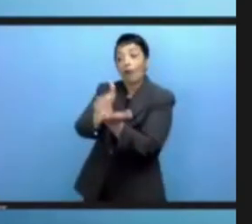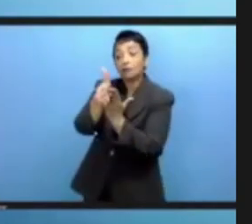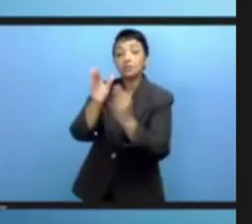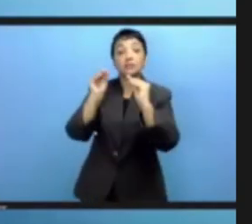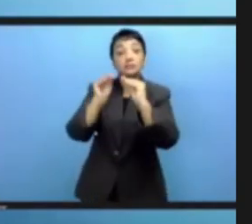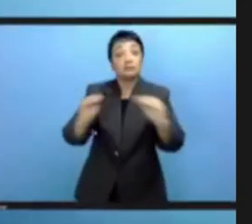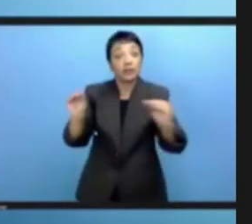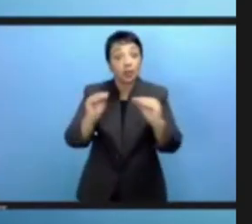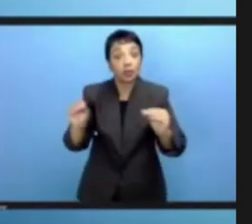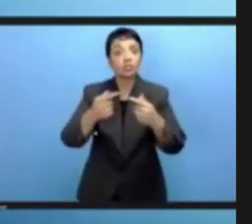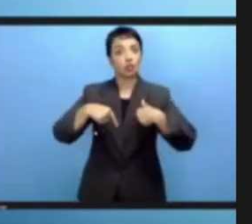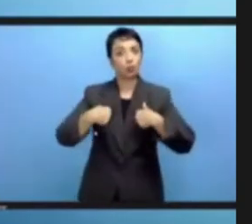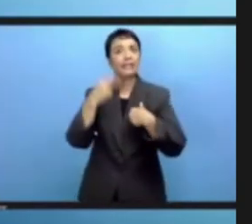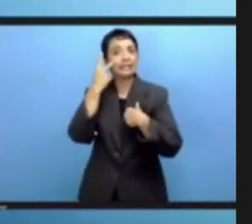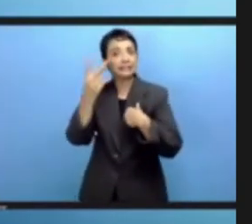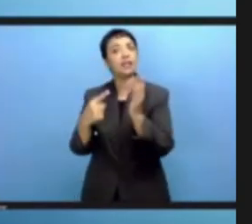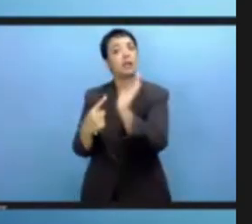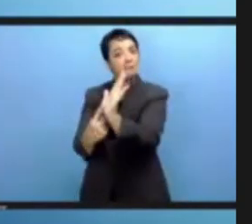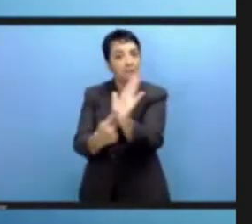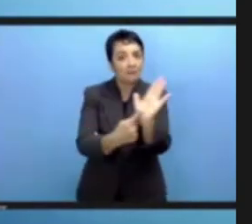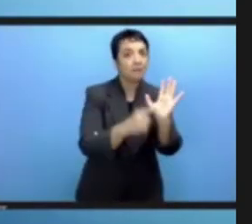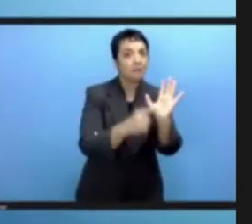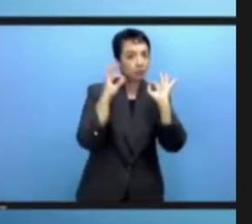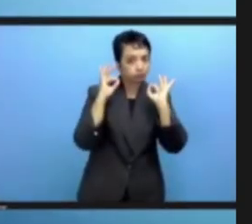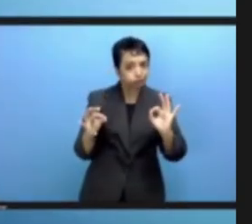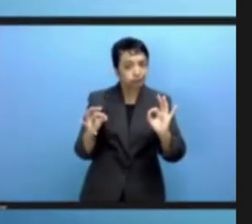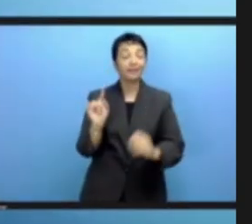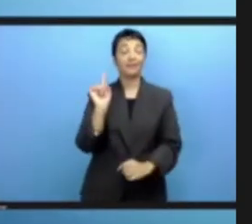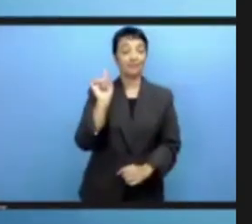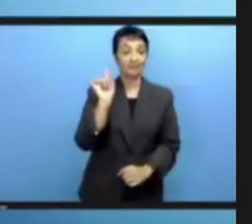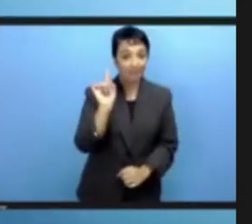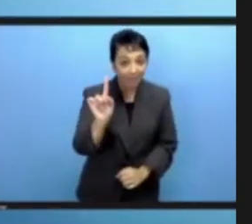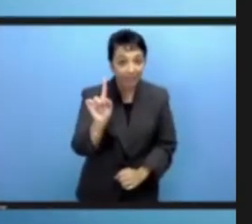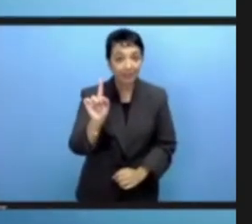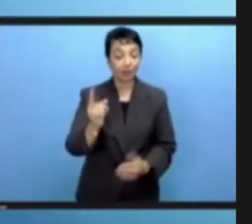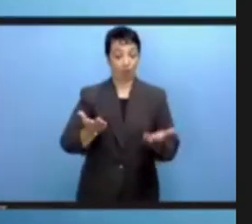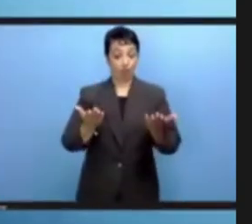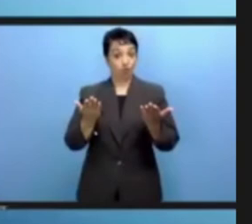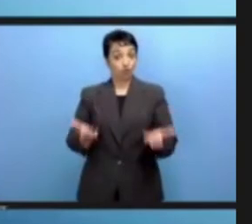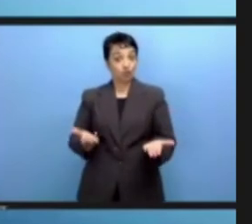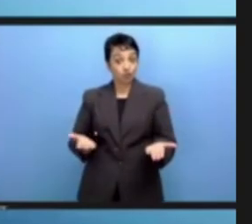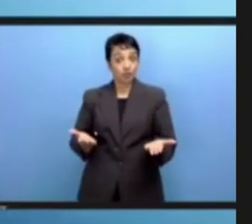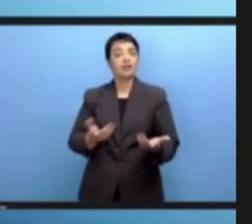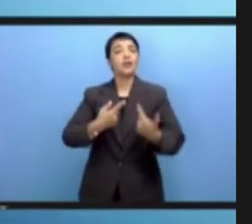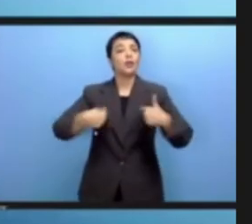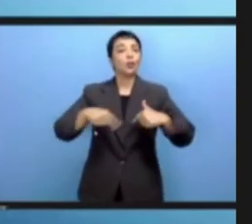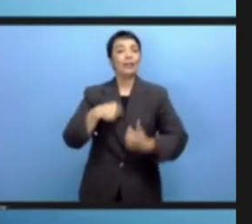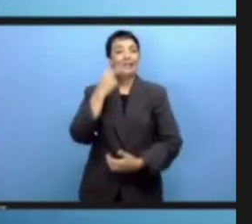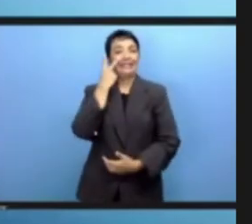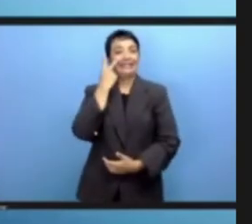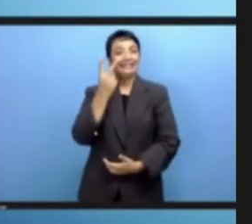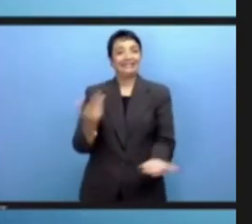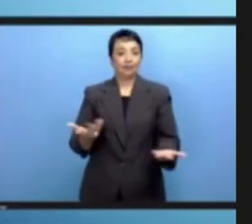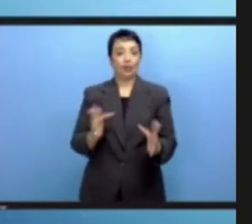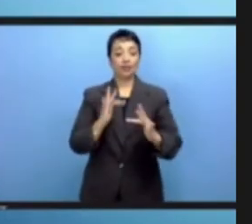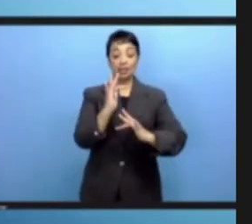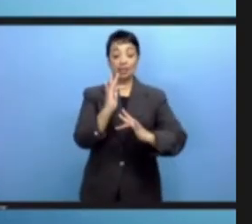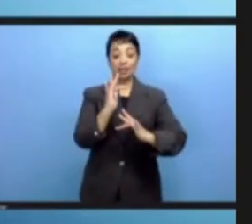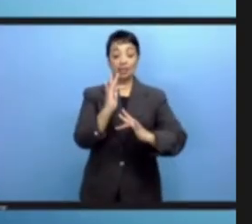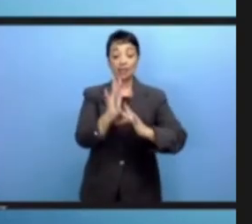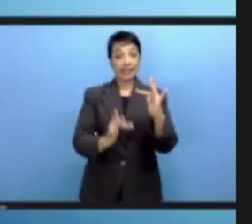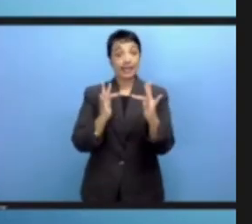l'accès à l'éducation sont des exemples, entre autres. Toutefois, aujourd'hui, le